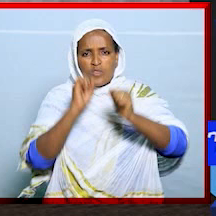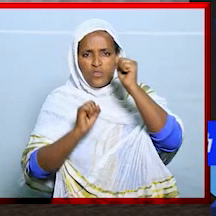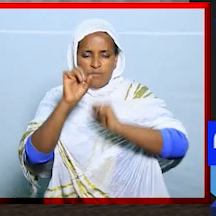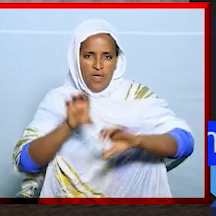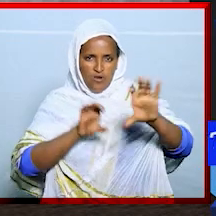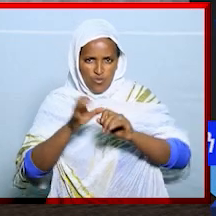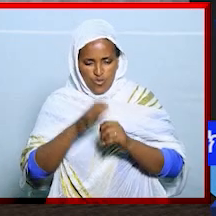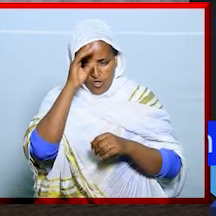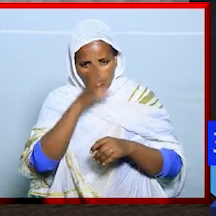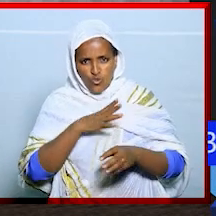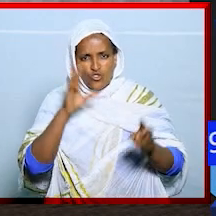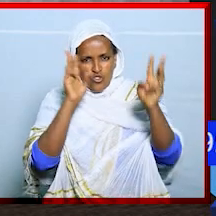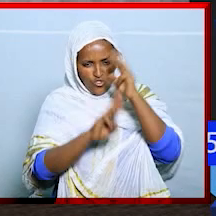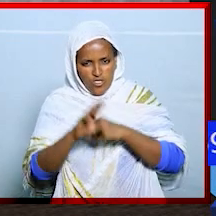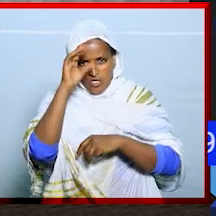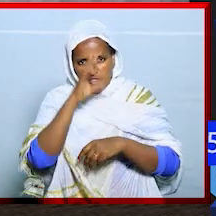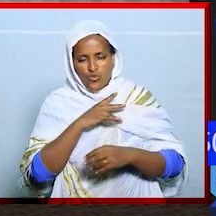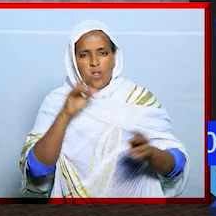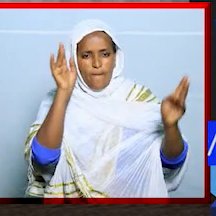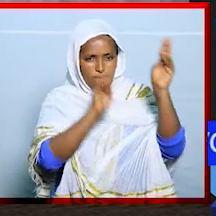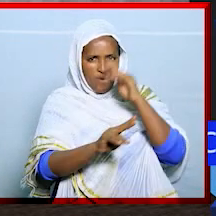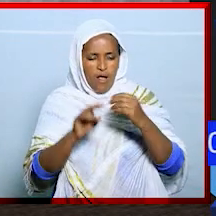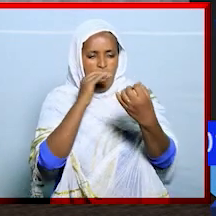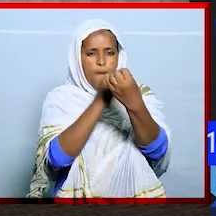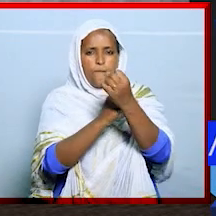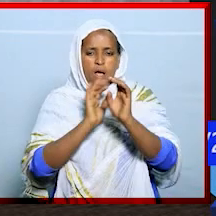የሚጥሩ ጥረት የሚያደርጉ የሰዎችን ችግር የሰዎችን መከራ